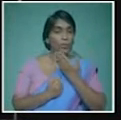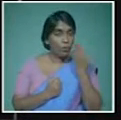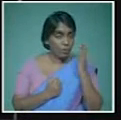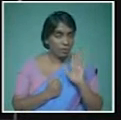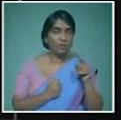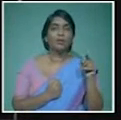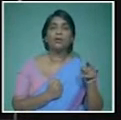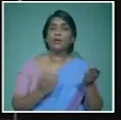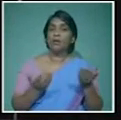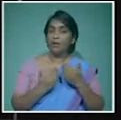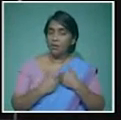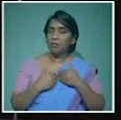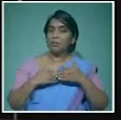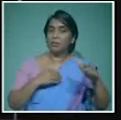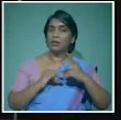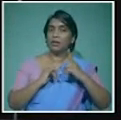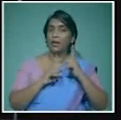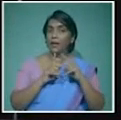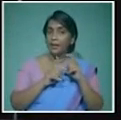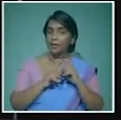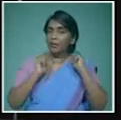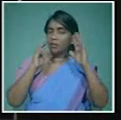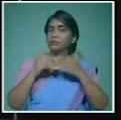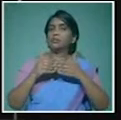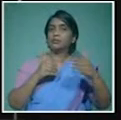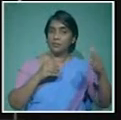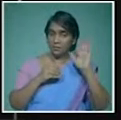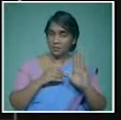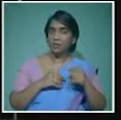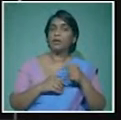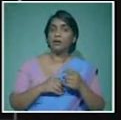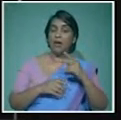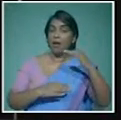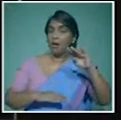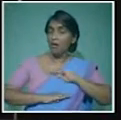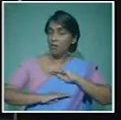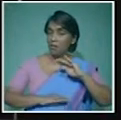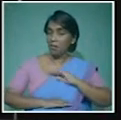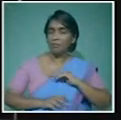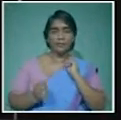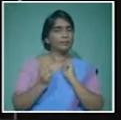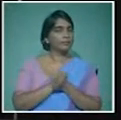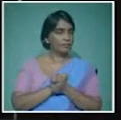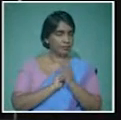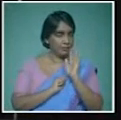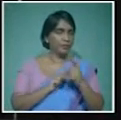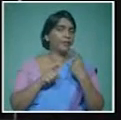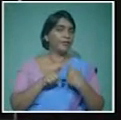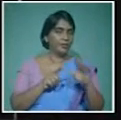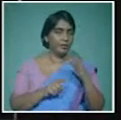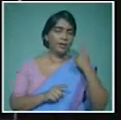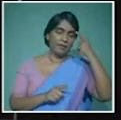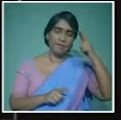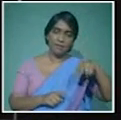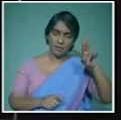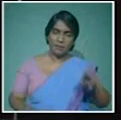වන්නේ අපේ පවතින අධ්‍යාපන පද්ධතිය යාවත්කාලීන කොට ආකල්පමය වෙනසක් කිරීම තුළින් පමණයි කියලා මම